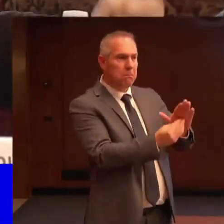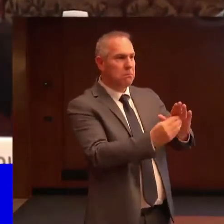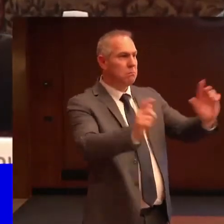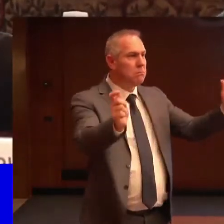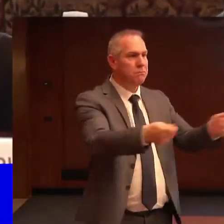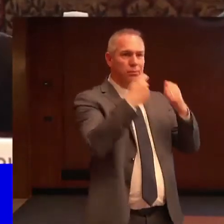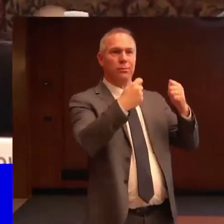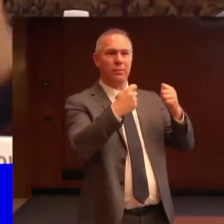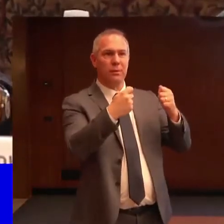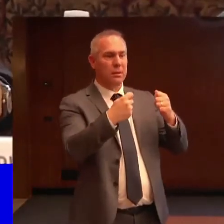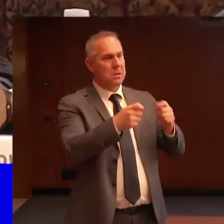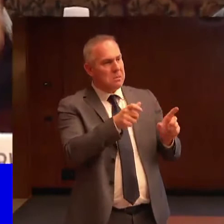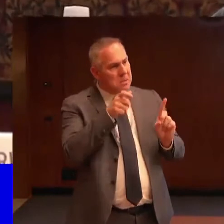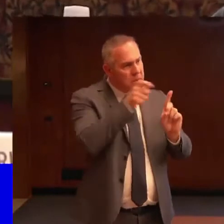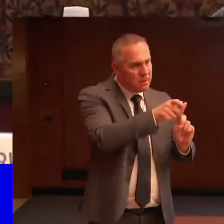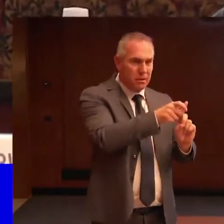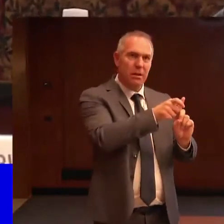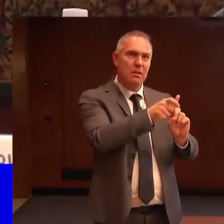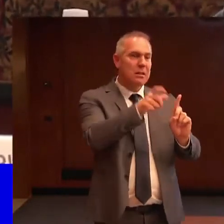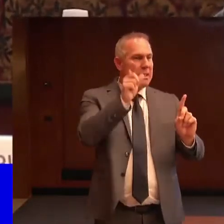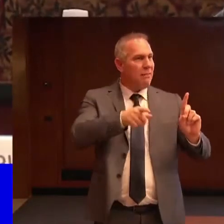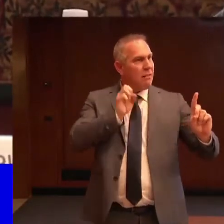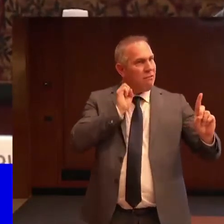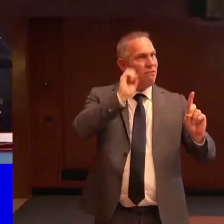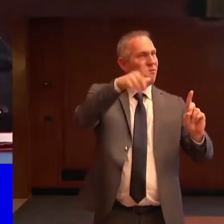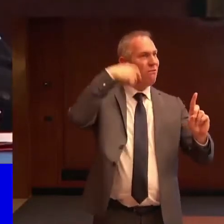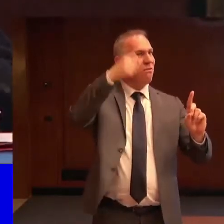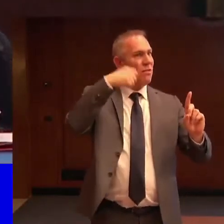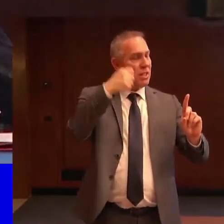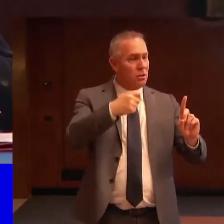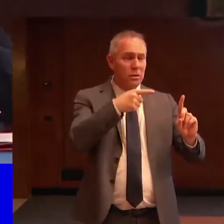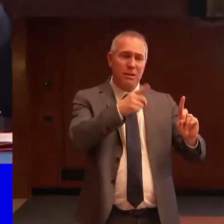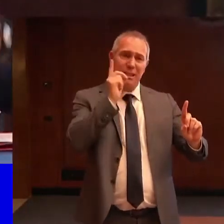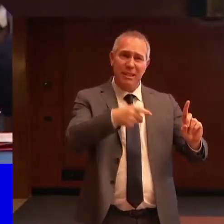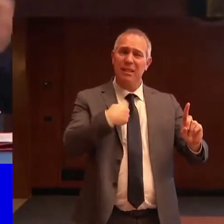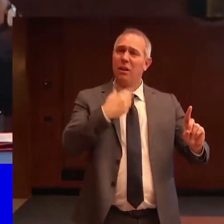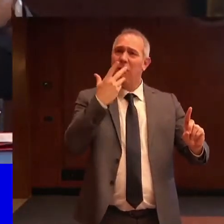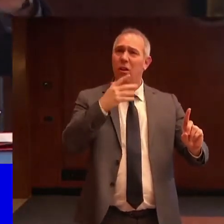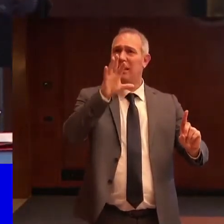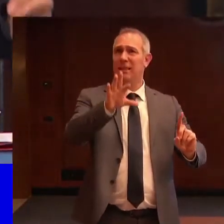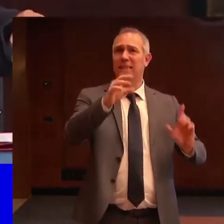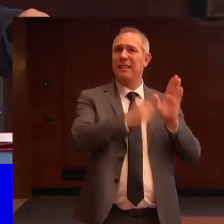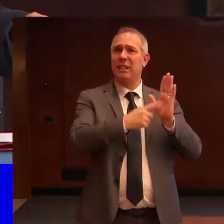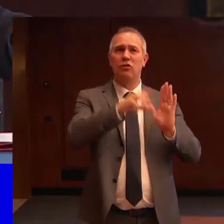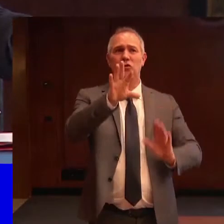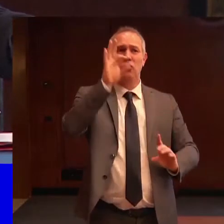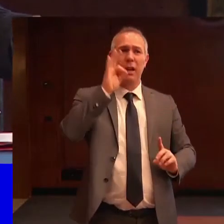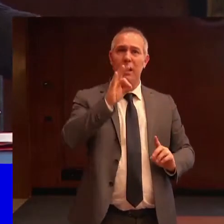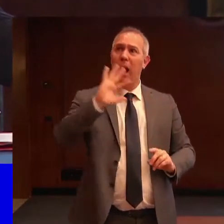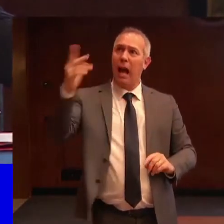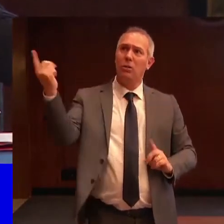onda obbligatoriamente un video in cui noi diciamo che vogliamo avere il diritto di scegliere e non di farci dire sempre dagli altri quello